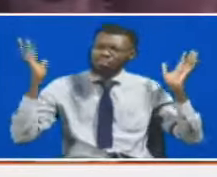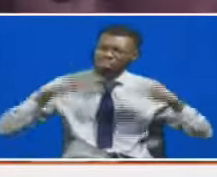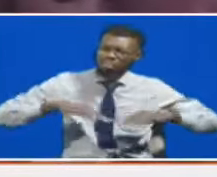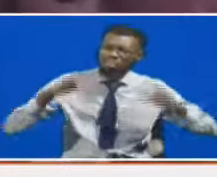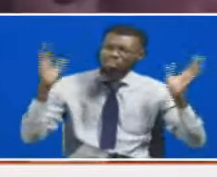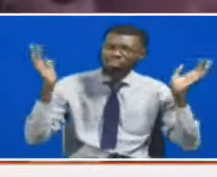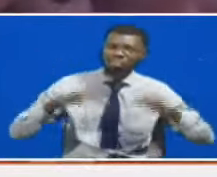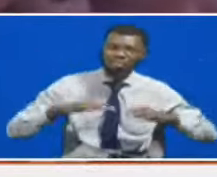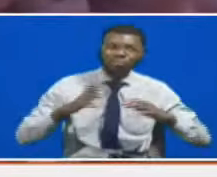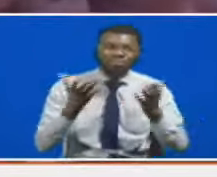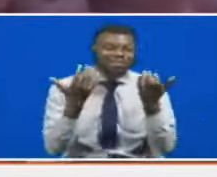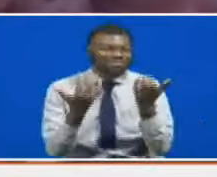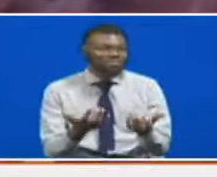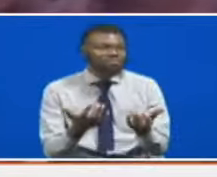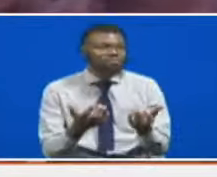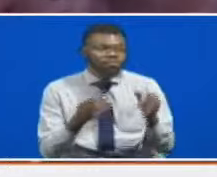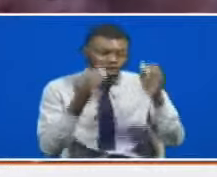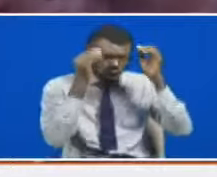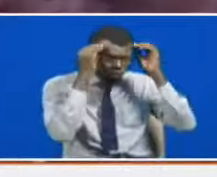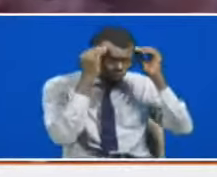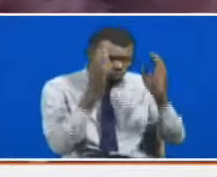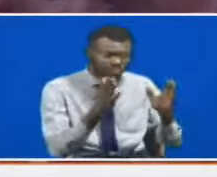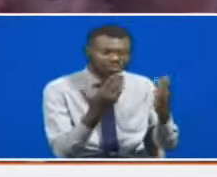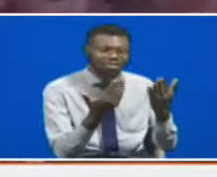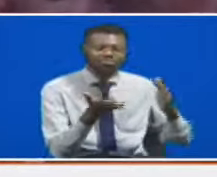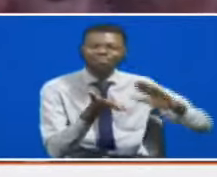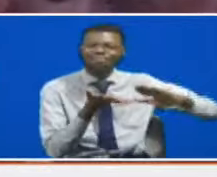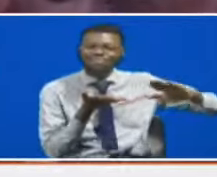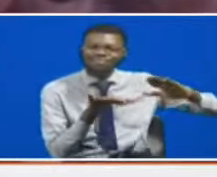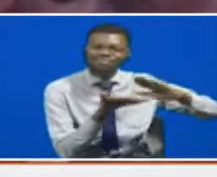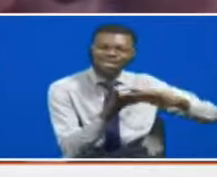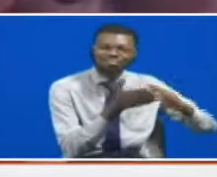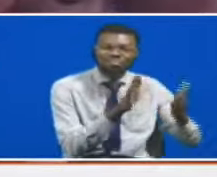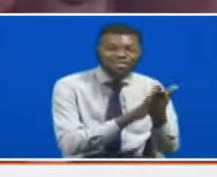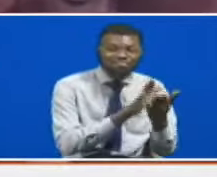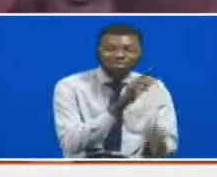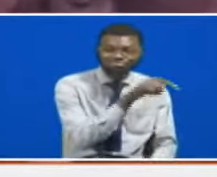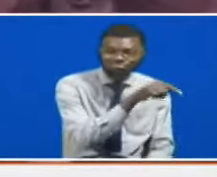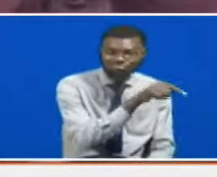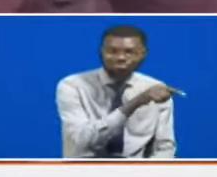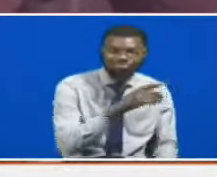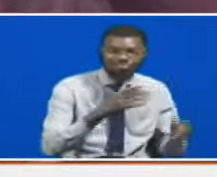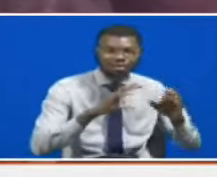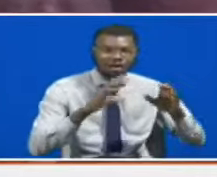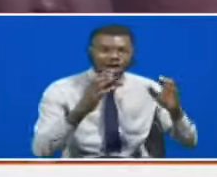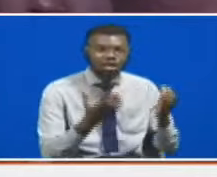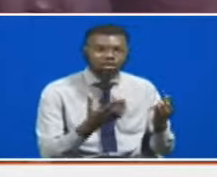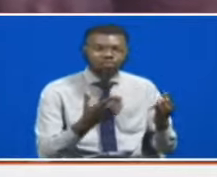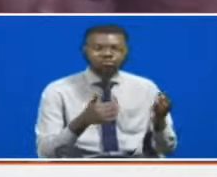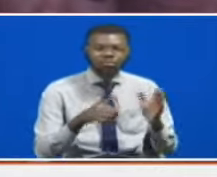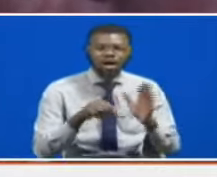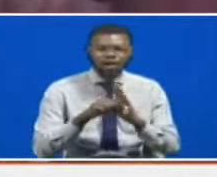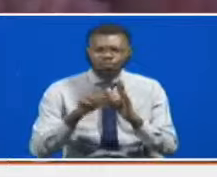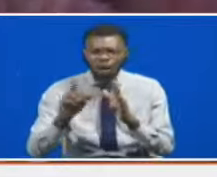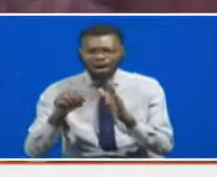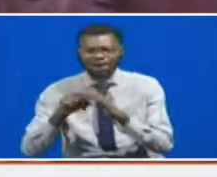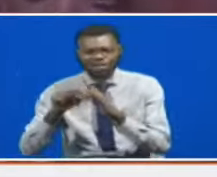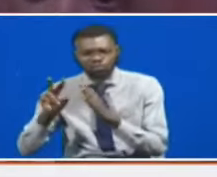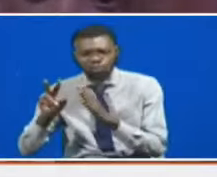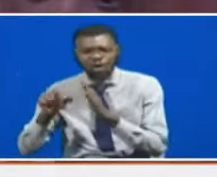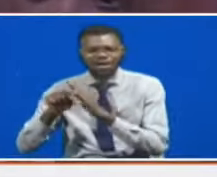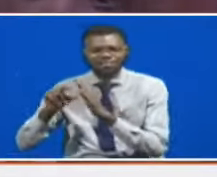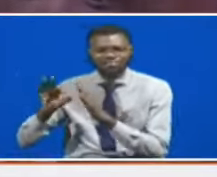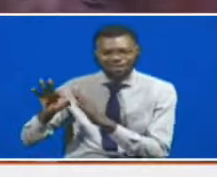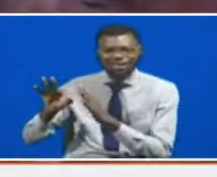Kulikuwa na vifaa vya wanafunzi, hasa sana chekechea, gredi ya kwanza, ya pili, ya tatu na nne,